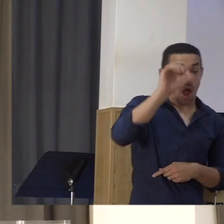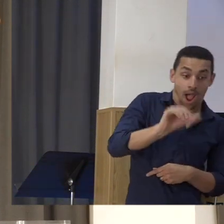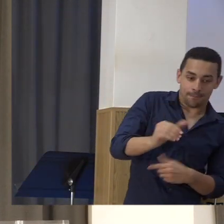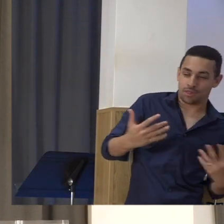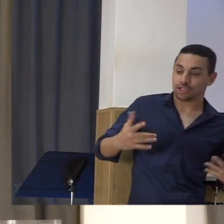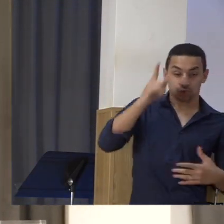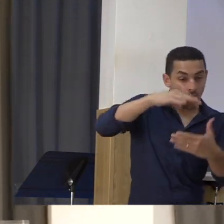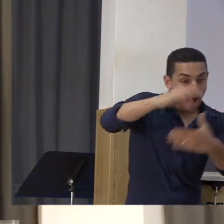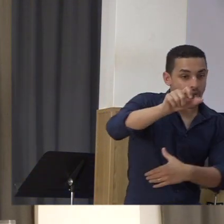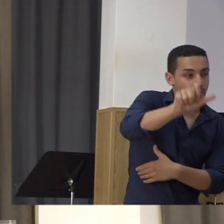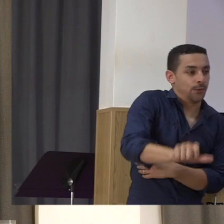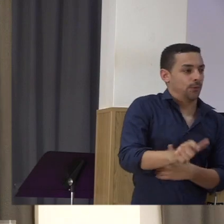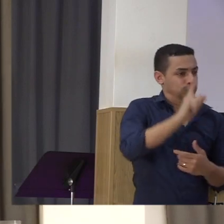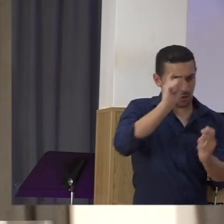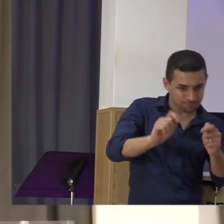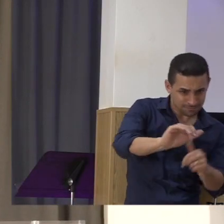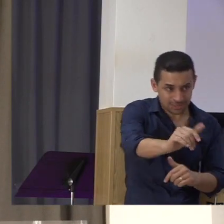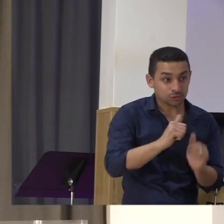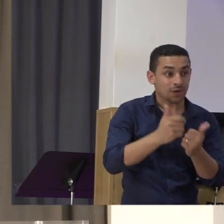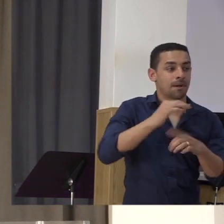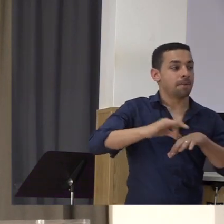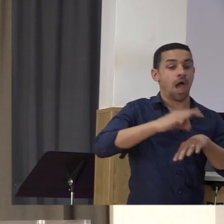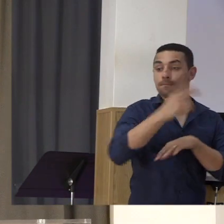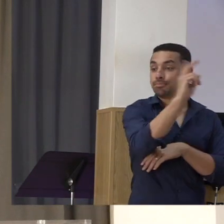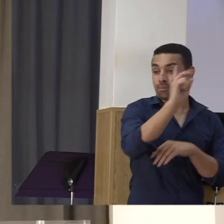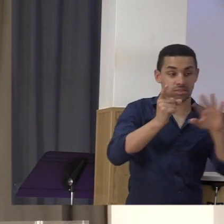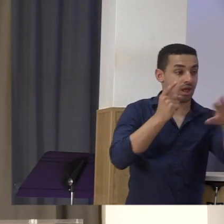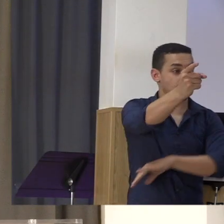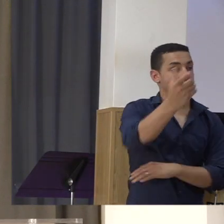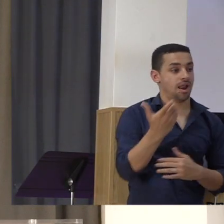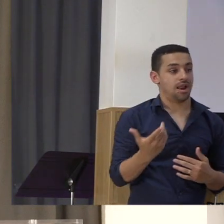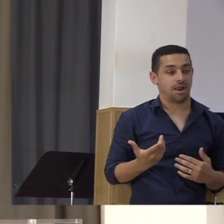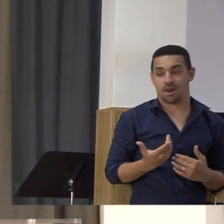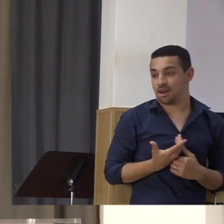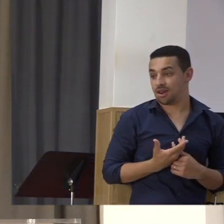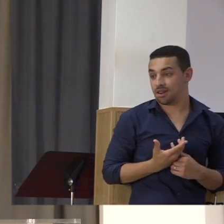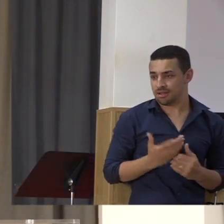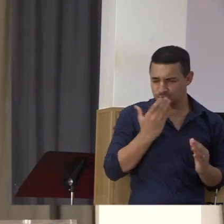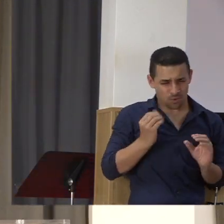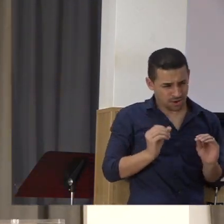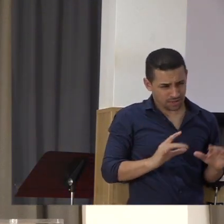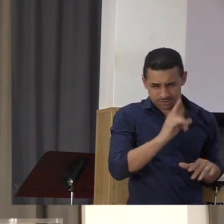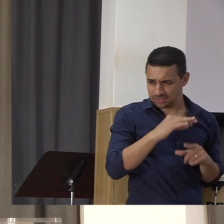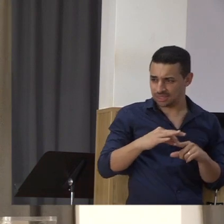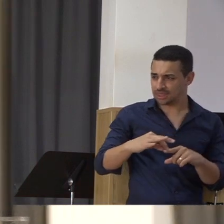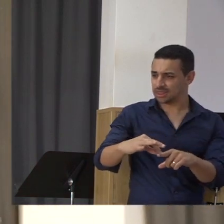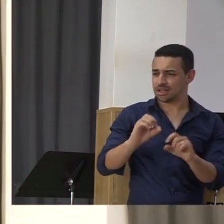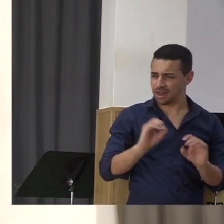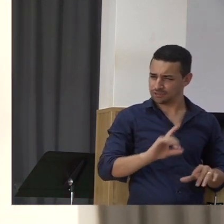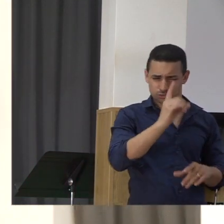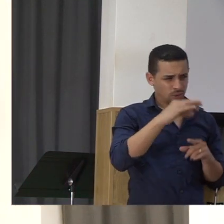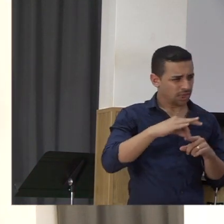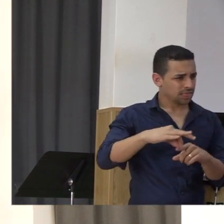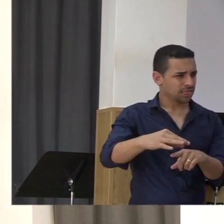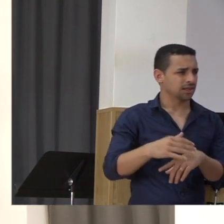été élus, désignés selon son plan éternel. Laisse Dieu te conduire. Laisse Dieu te